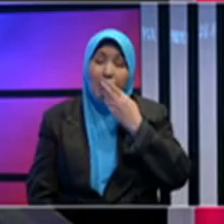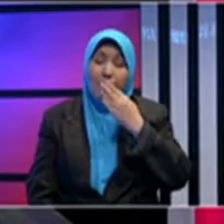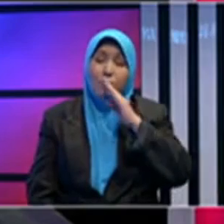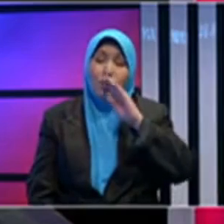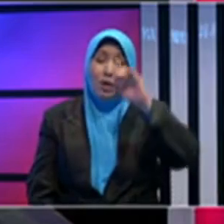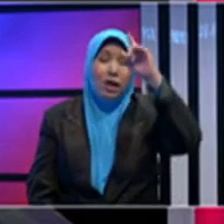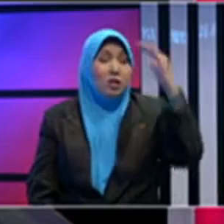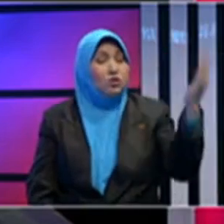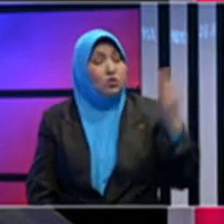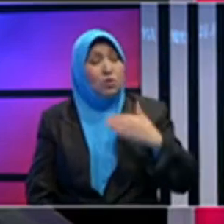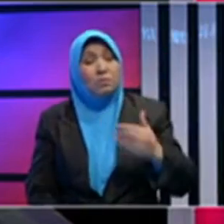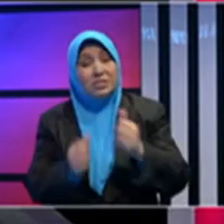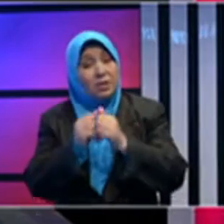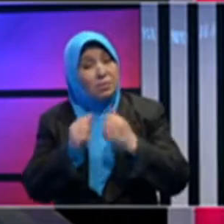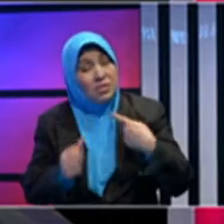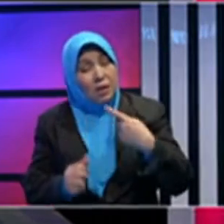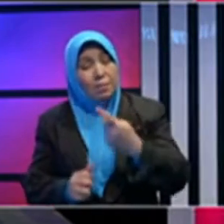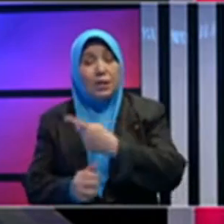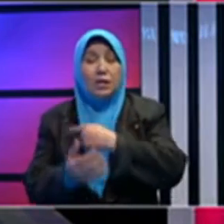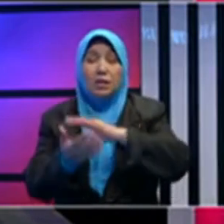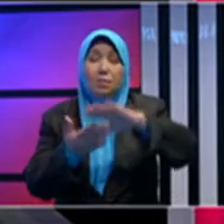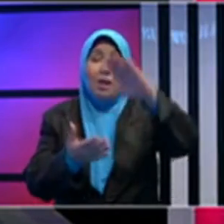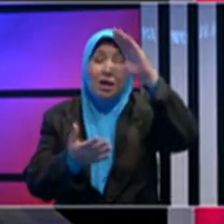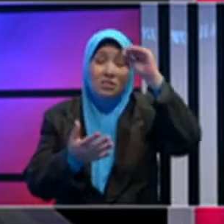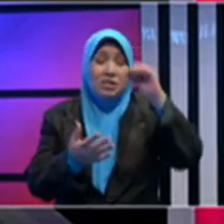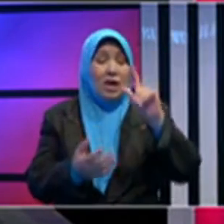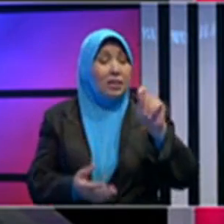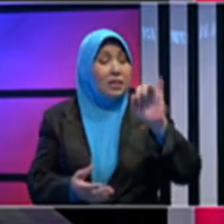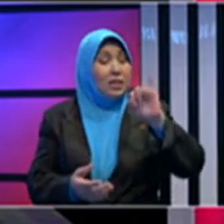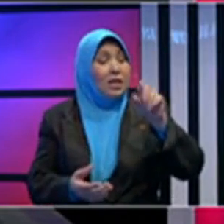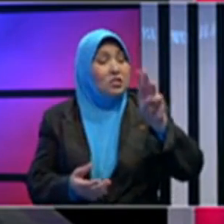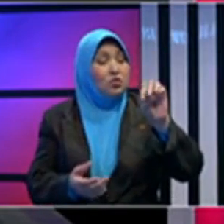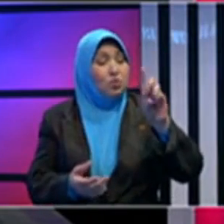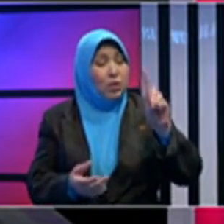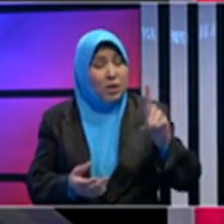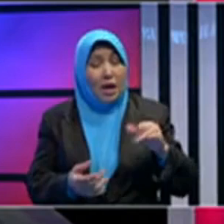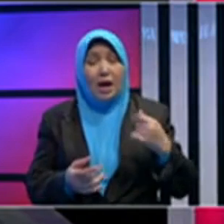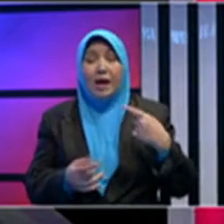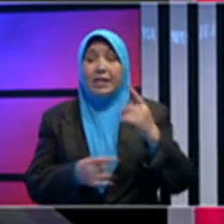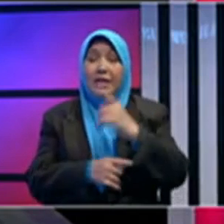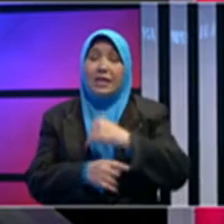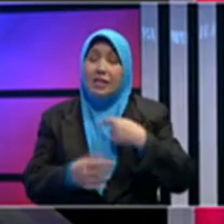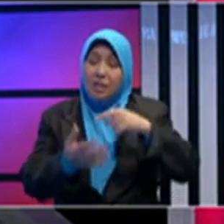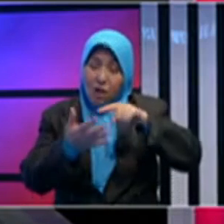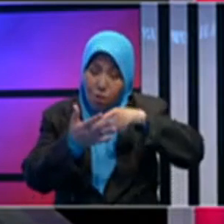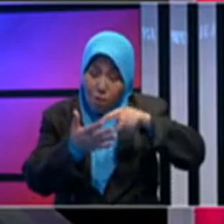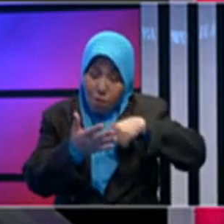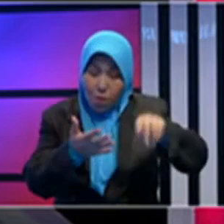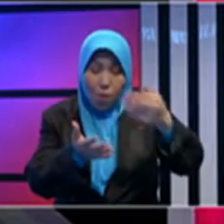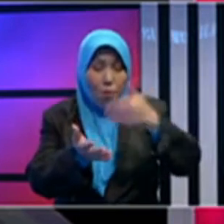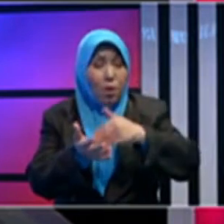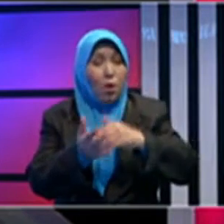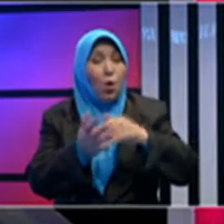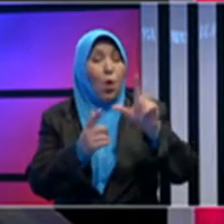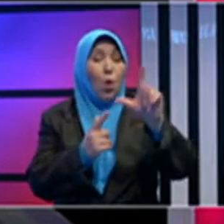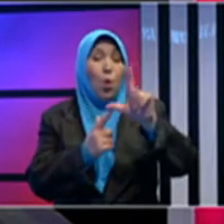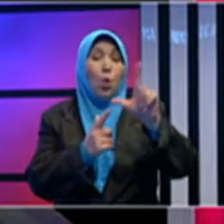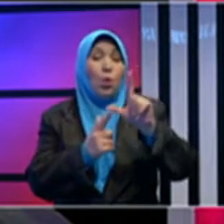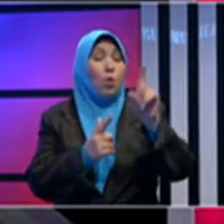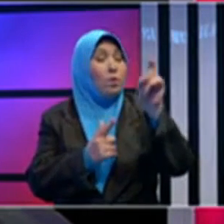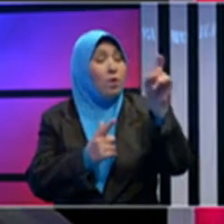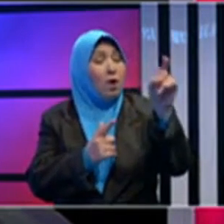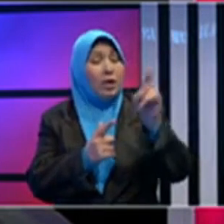paijem sama-sama kita belajar sedikit tajwid pada hari ini masih lagi kita ulang kaji berkenaan yang huruf ro yang dibaca